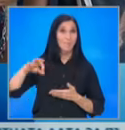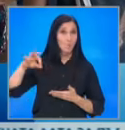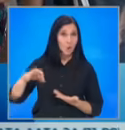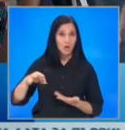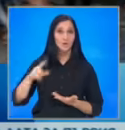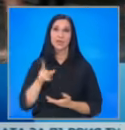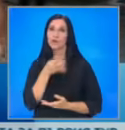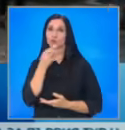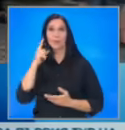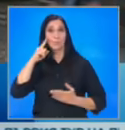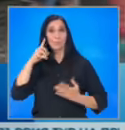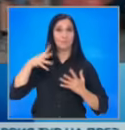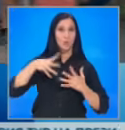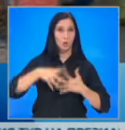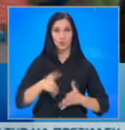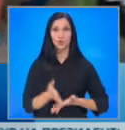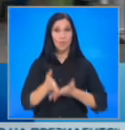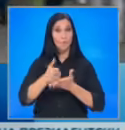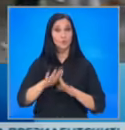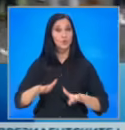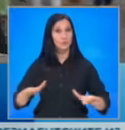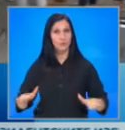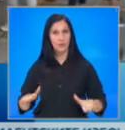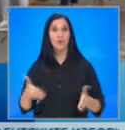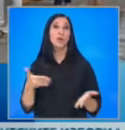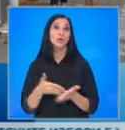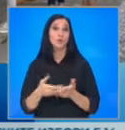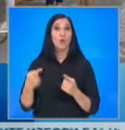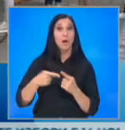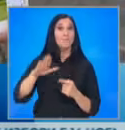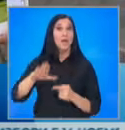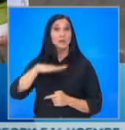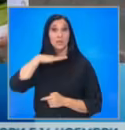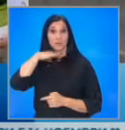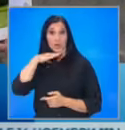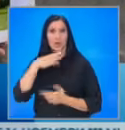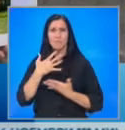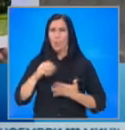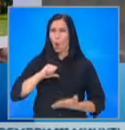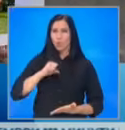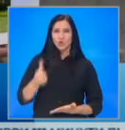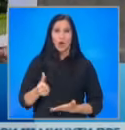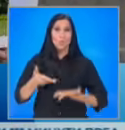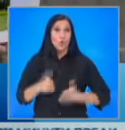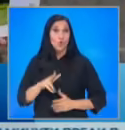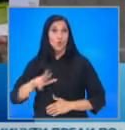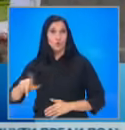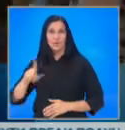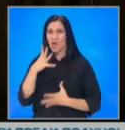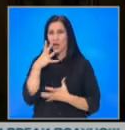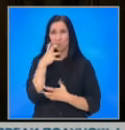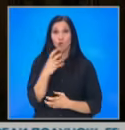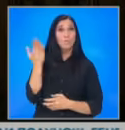трябва да се осигури психологическа помощ за децата, тъй като към нея са стигнали много жалби от родители, които са разочаровани